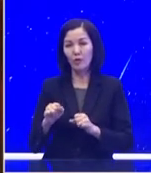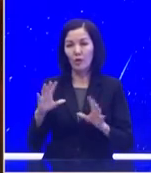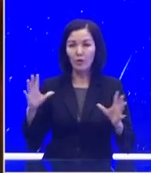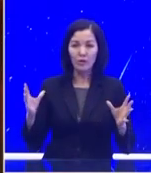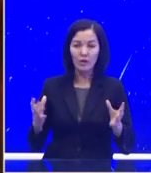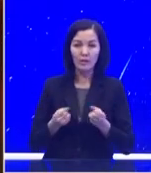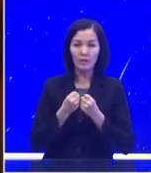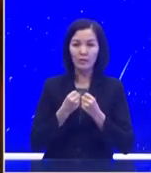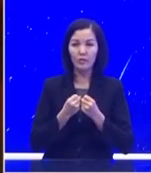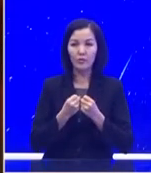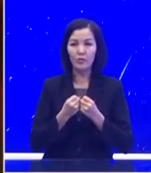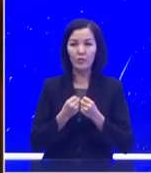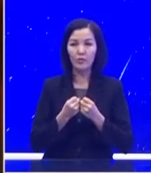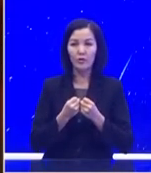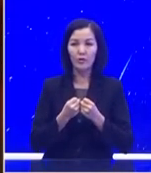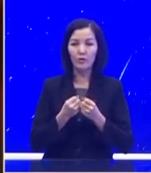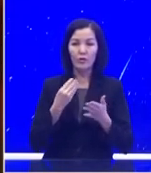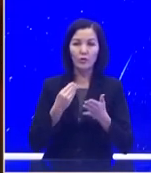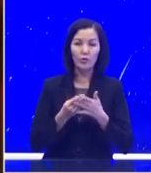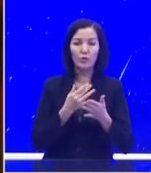Содан кейін құндылықты заттарды құтқару,